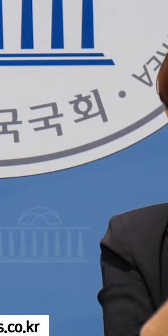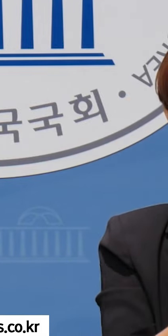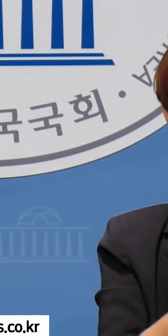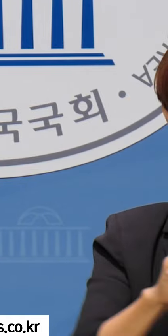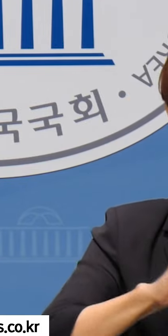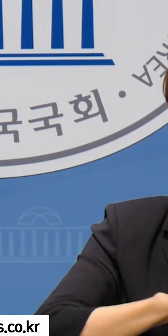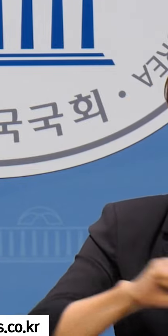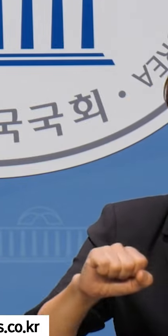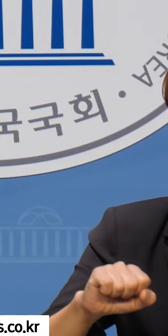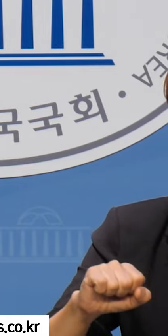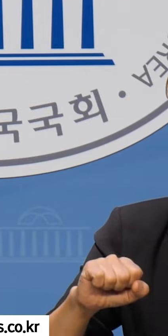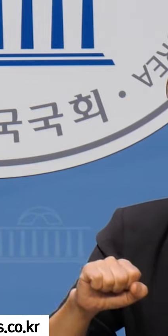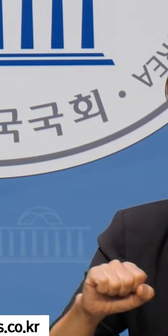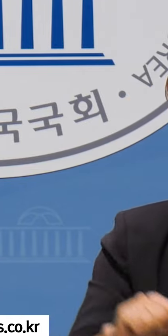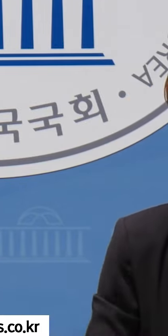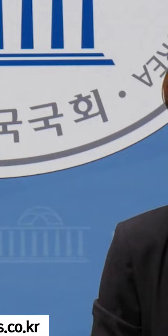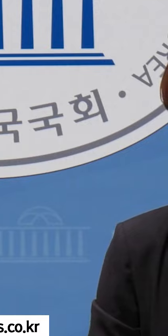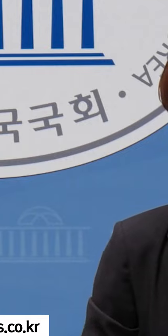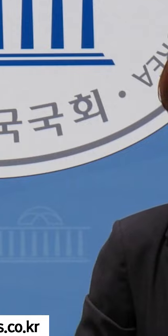숨쉬어 왔습니다.